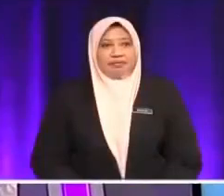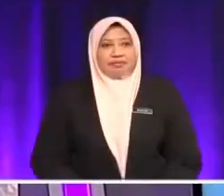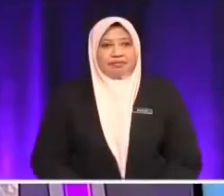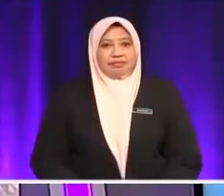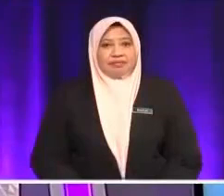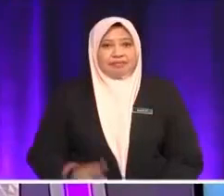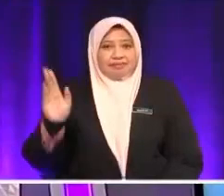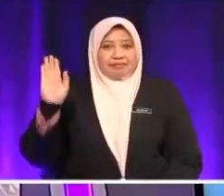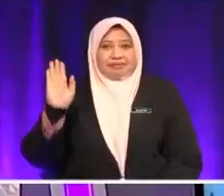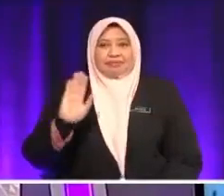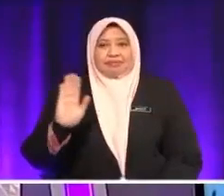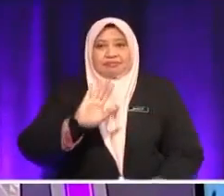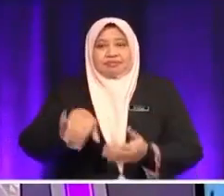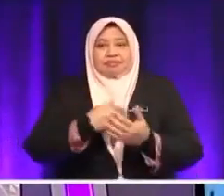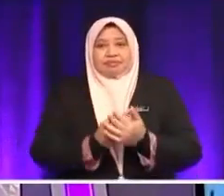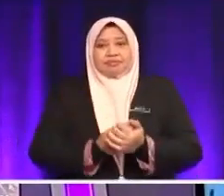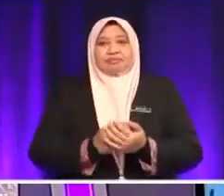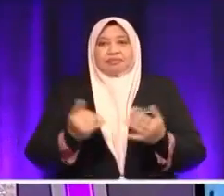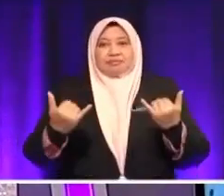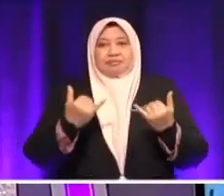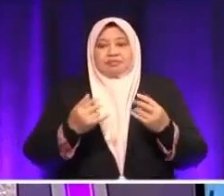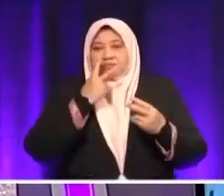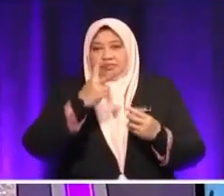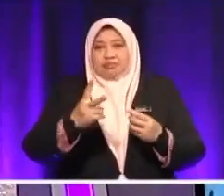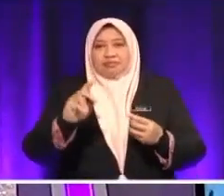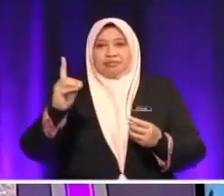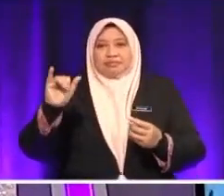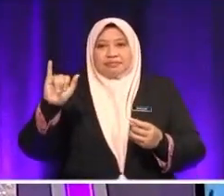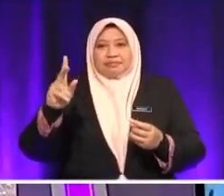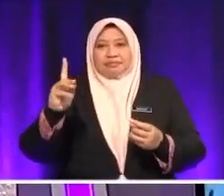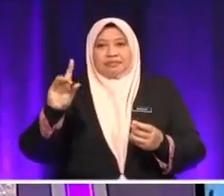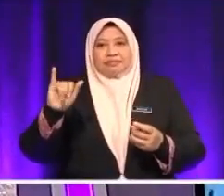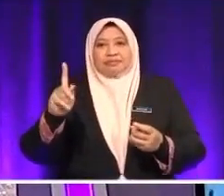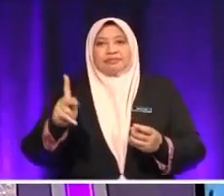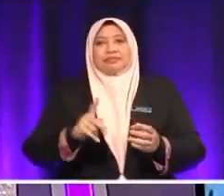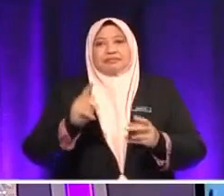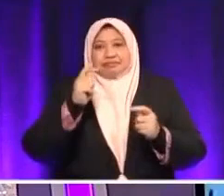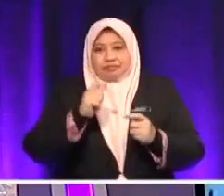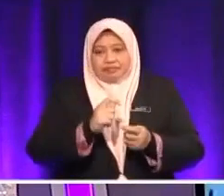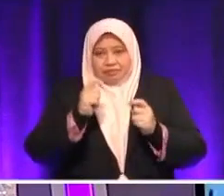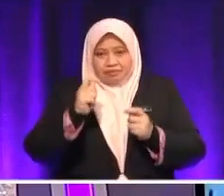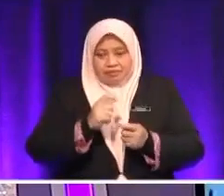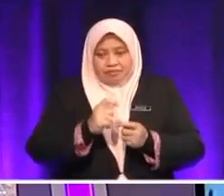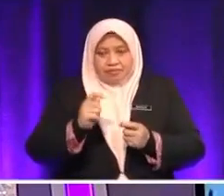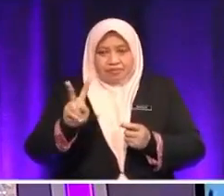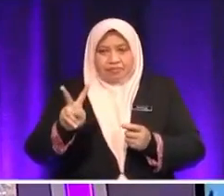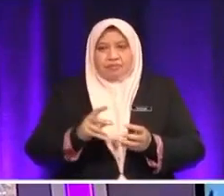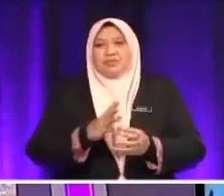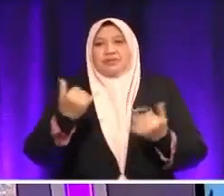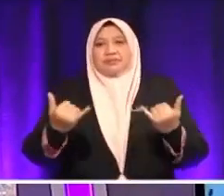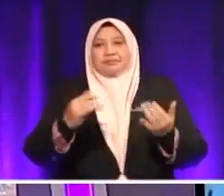Hai semua sekarang anda sedang menonton di Net TV cpm ke dalam slot Menengah Atas dan sama-sama kita sedang belajar mata pelajaran